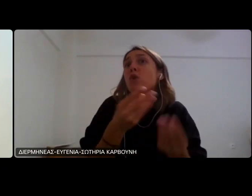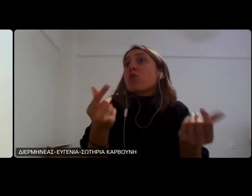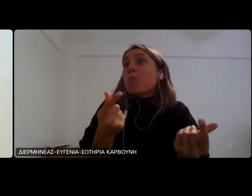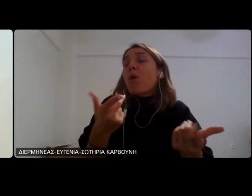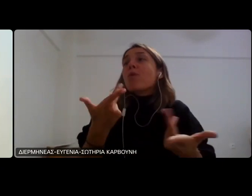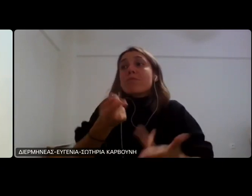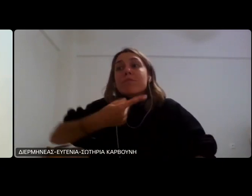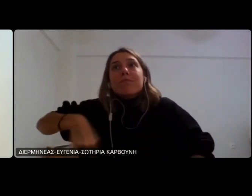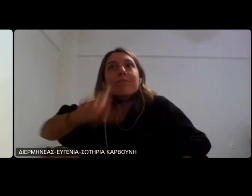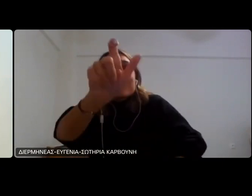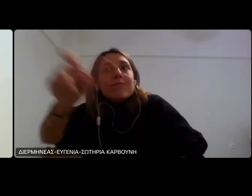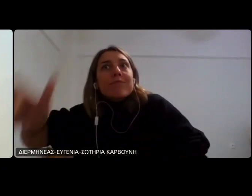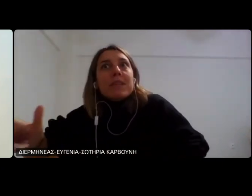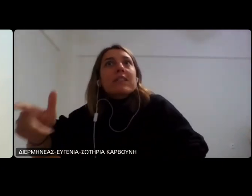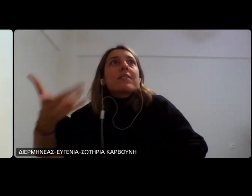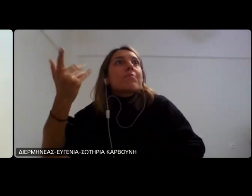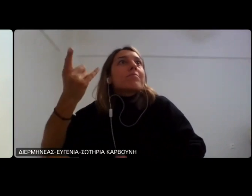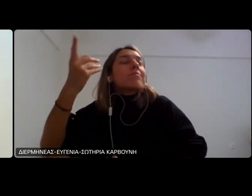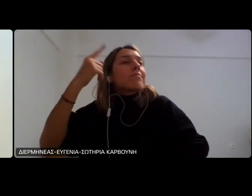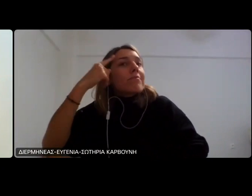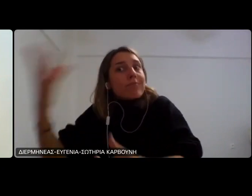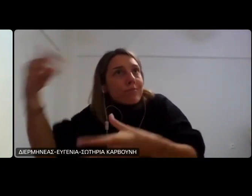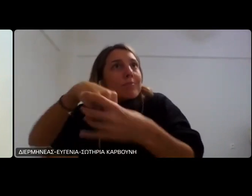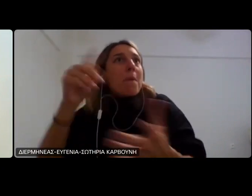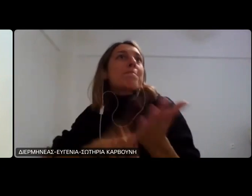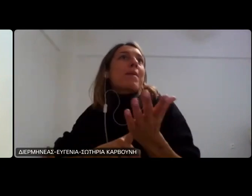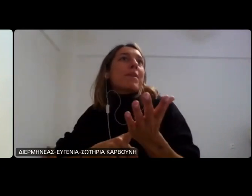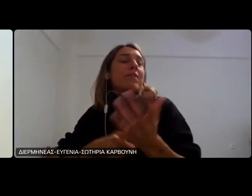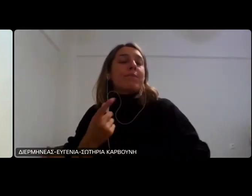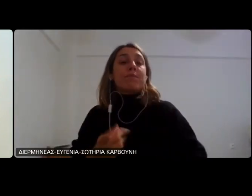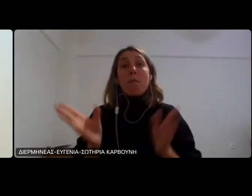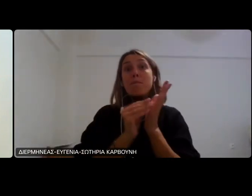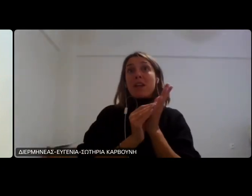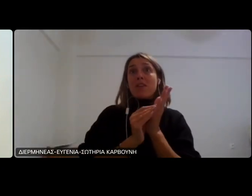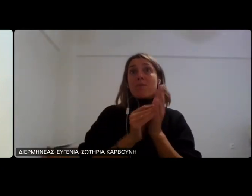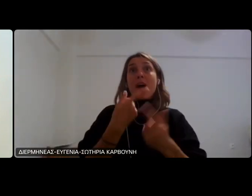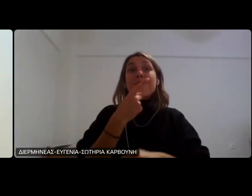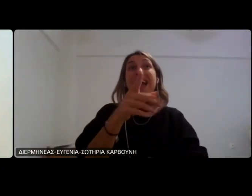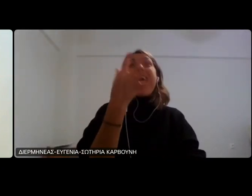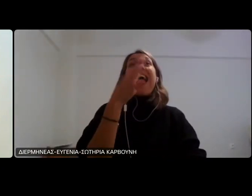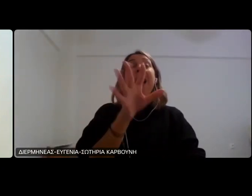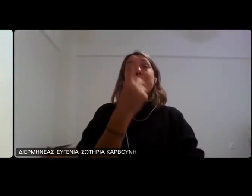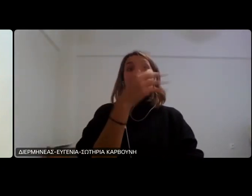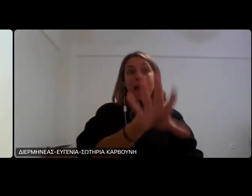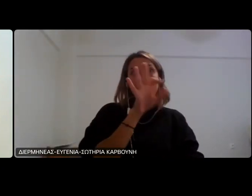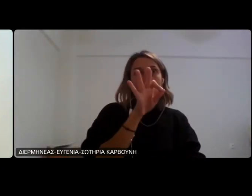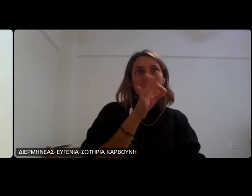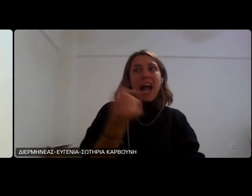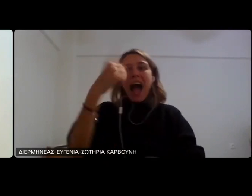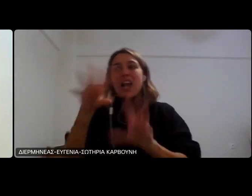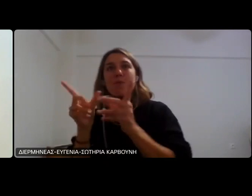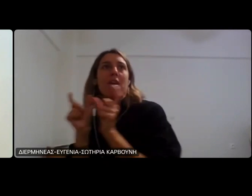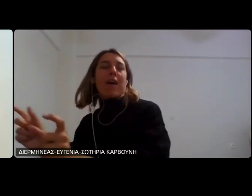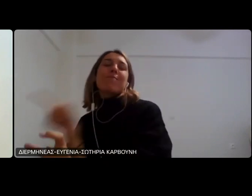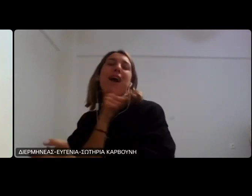κάνουμε μία τέτοια συζήτηση, δεν μπορεί μία από τις επιλογές να είναι ο αποκλεισμός μίας άλλης κοινωνικής ομάδας. Και με συγχωρείτε που